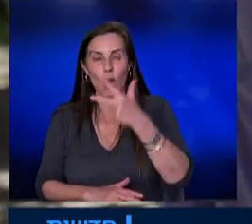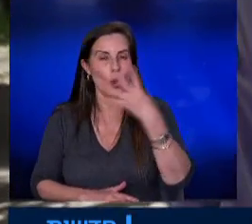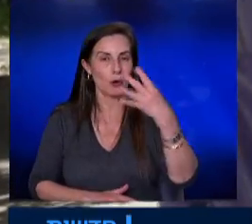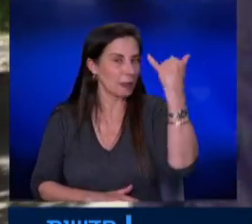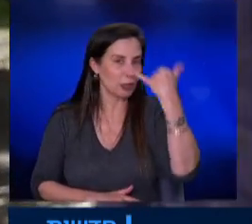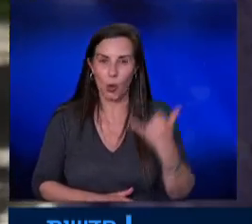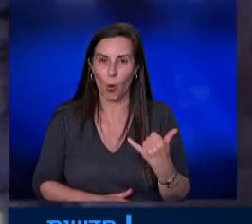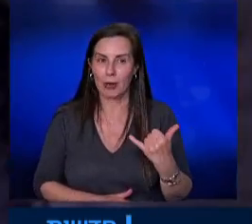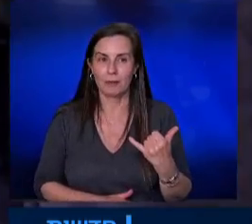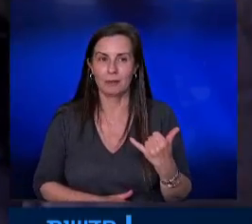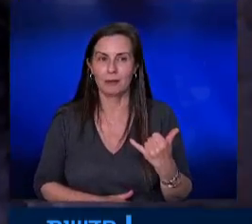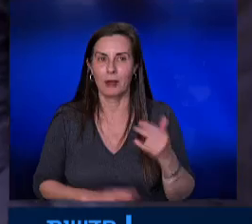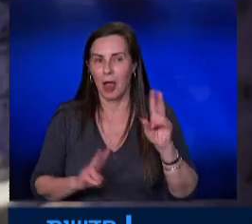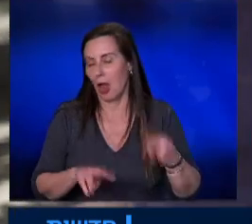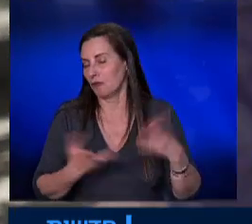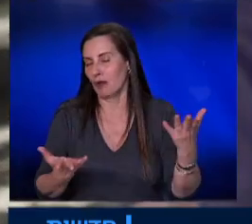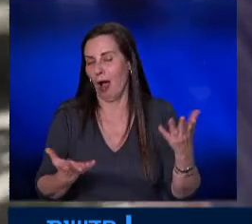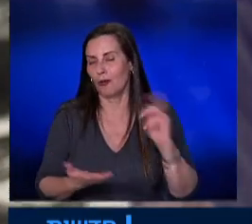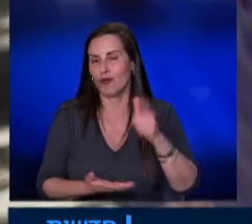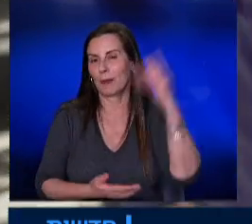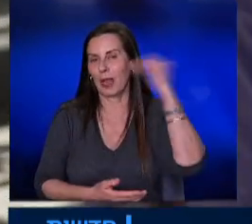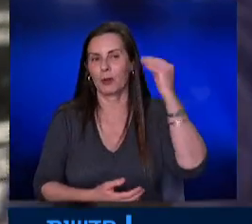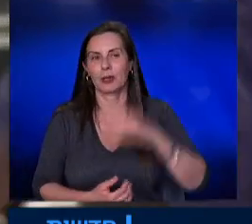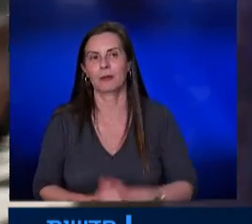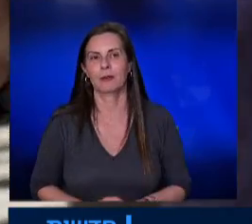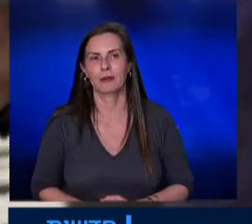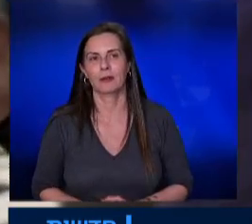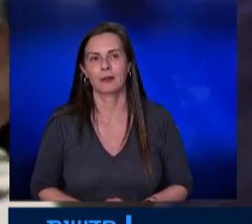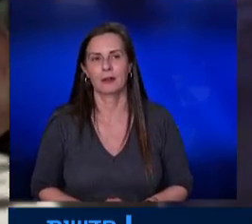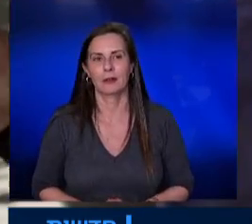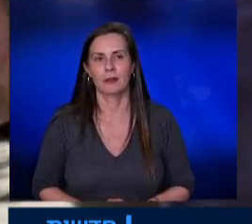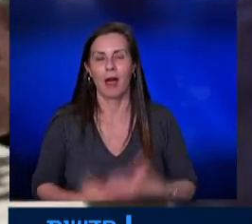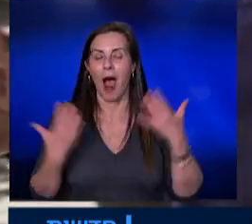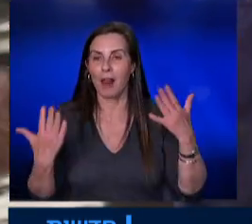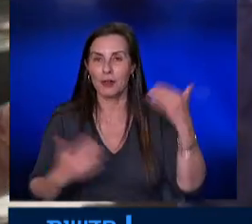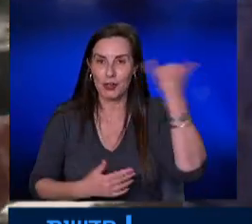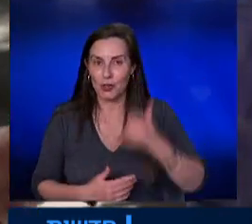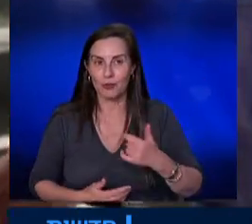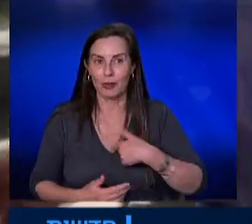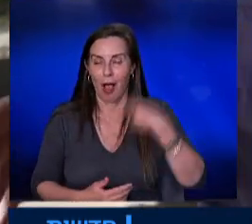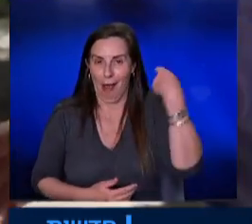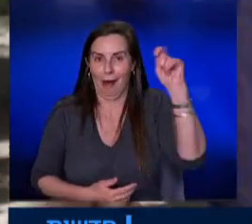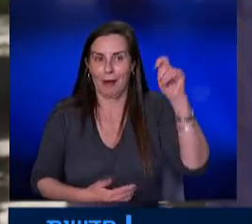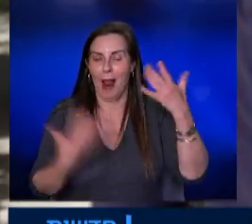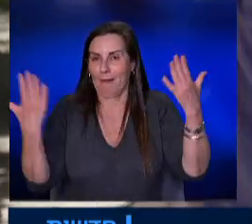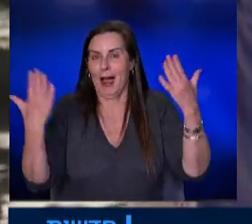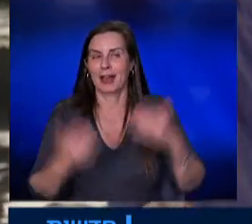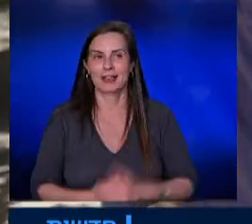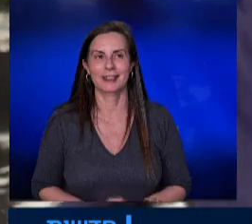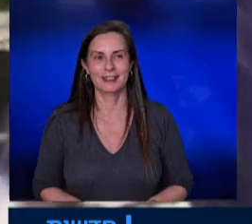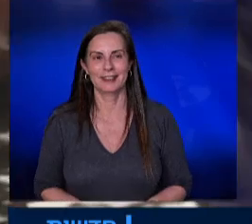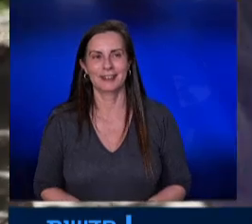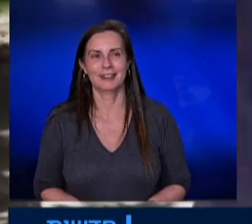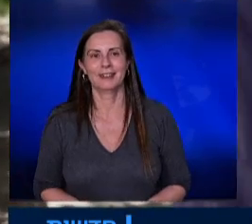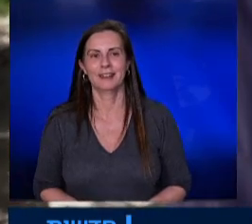3-4 ציורים היה אפשר להחזיר את ההשקעה בלימודים. ברור. הלוואי שזה המחיר של הציורים, הלוואי, הלוואי